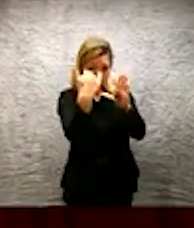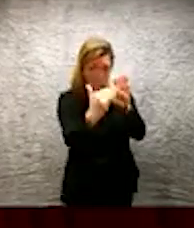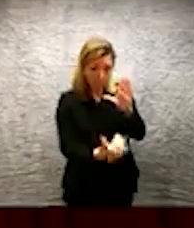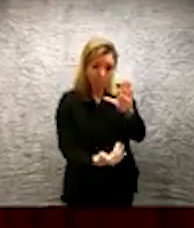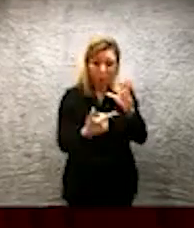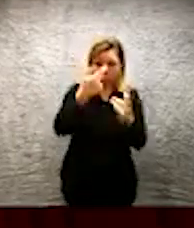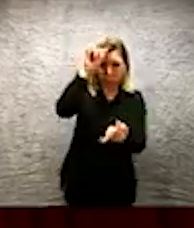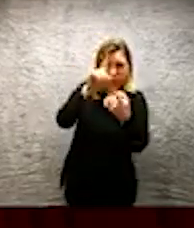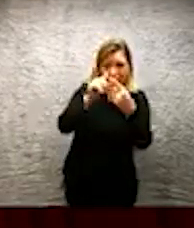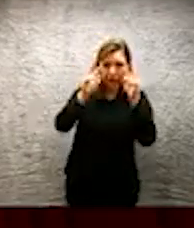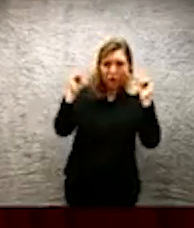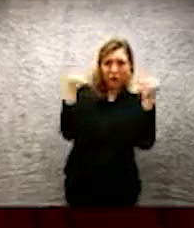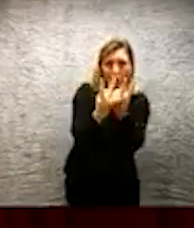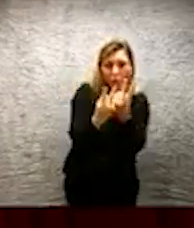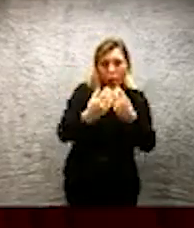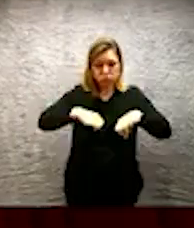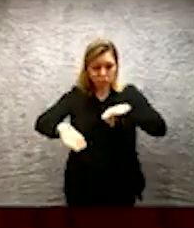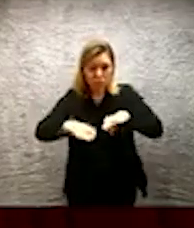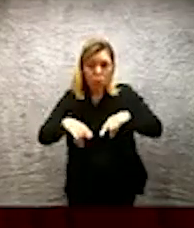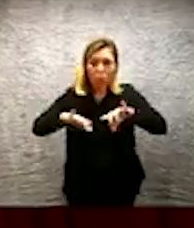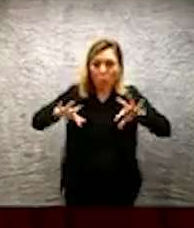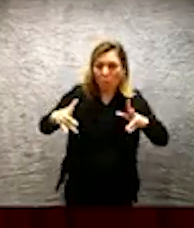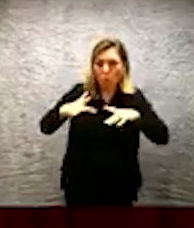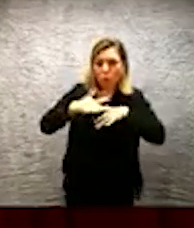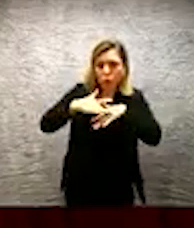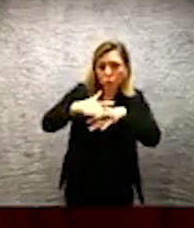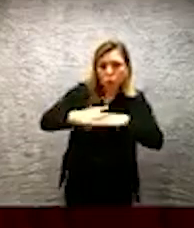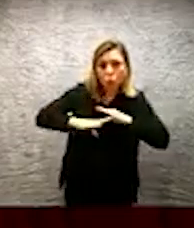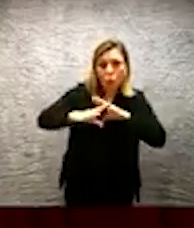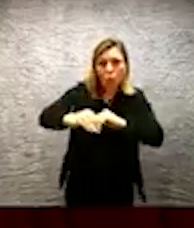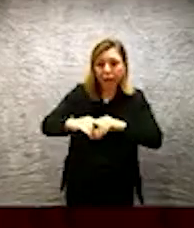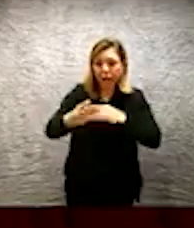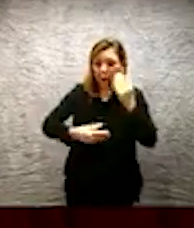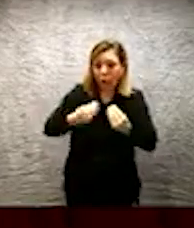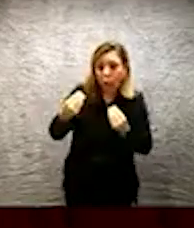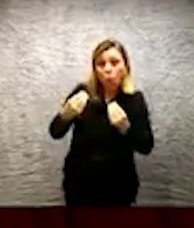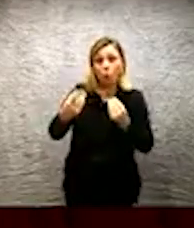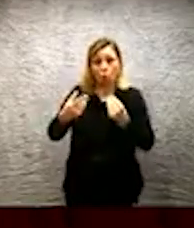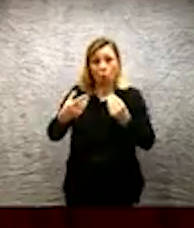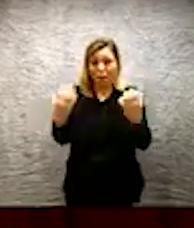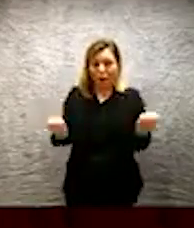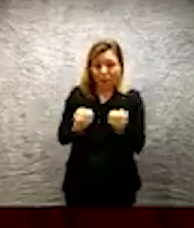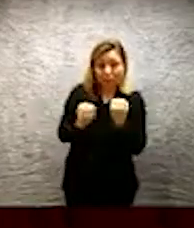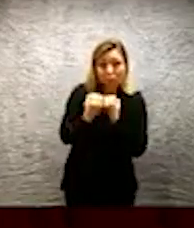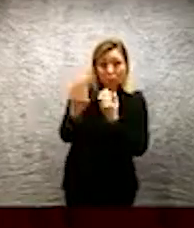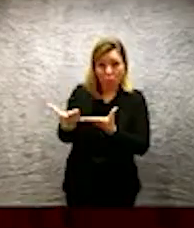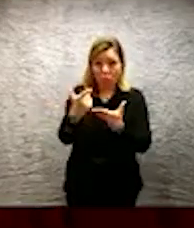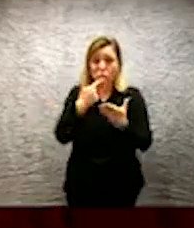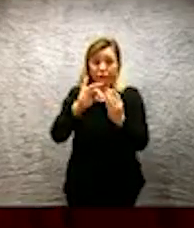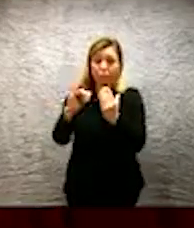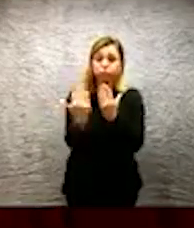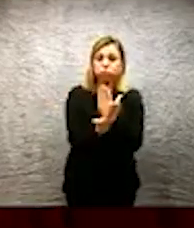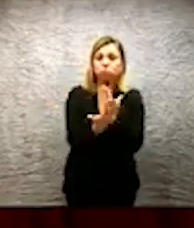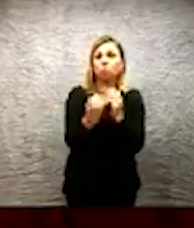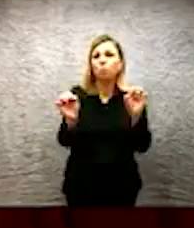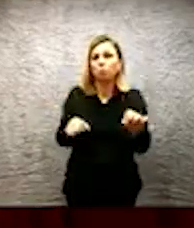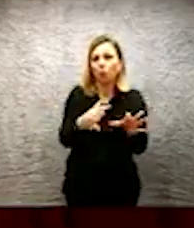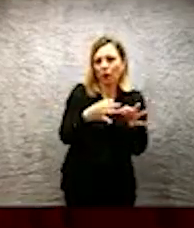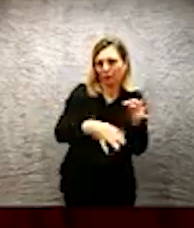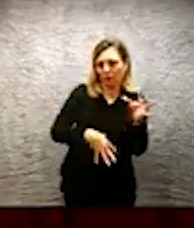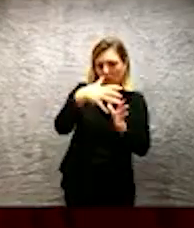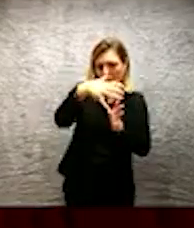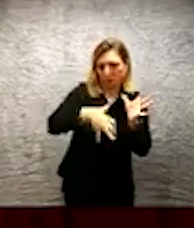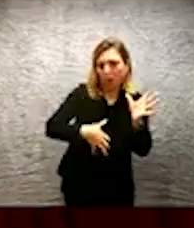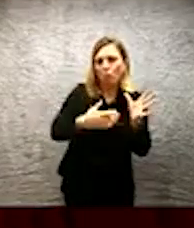les moyens de mise en œuvre, les sujets et activités proposées est annexé au rapport. J'en citerai certains